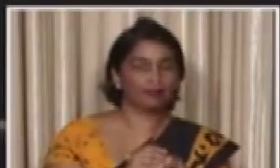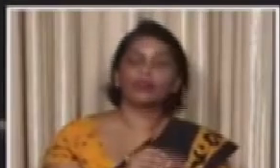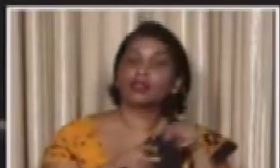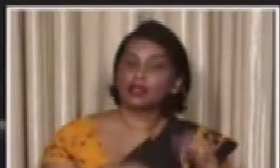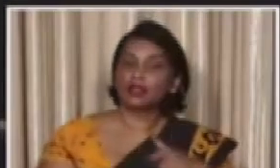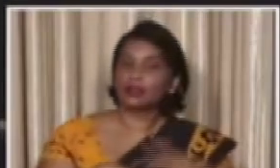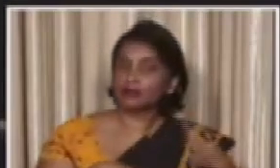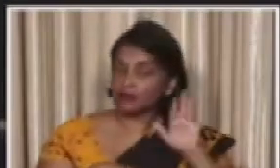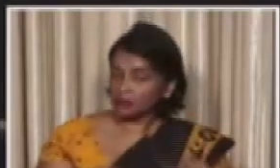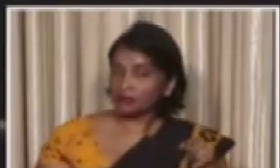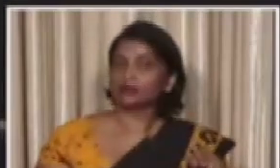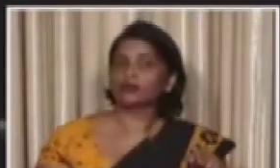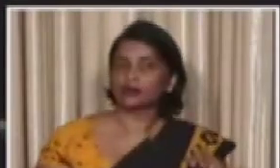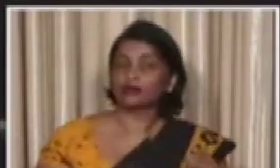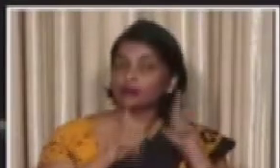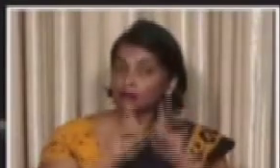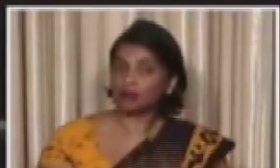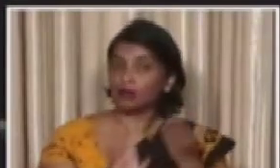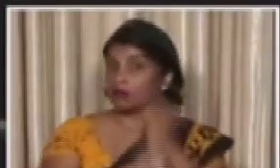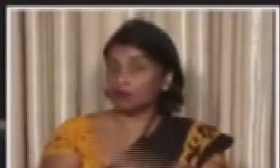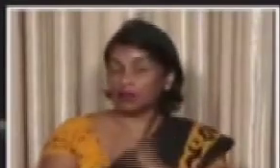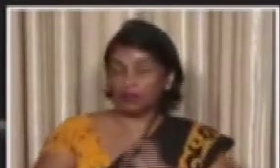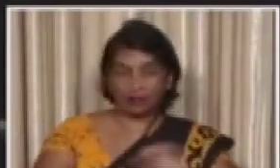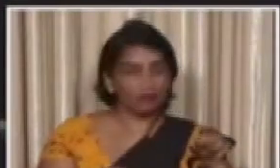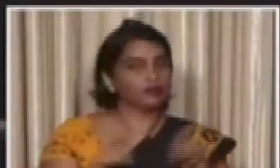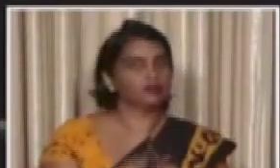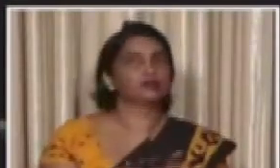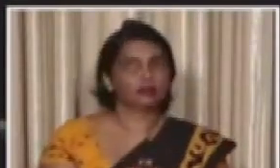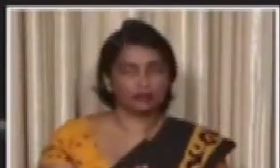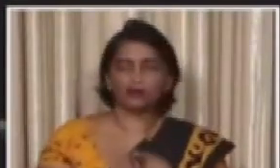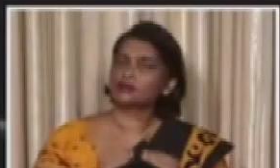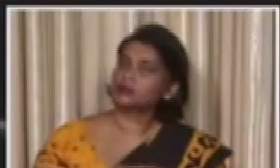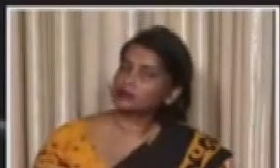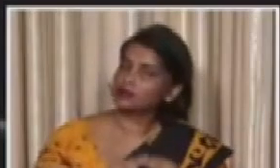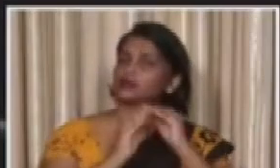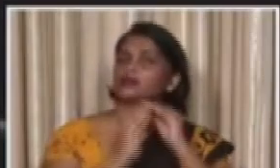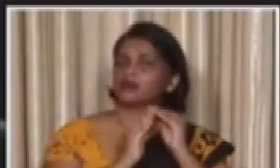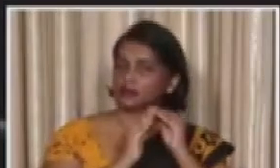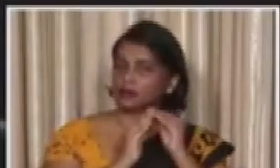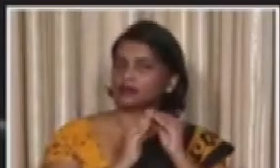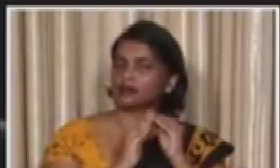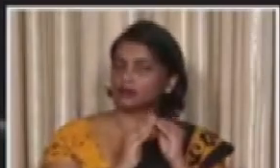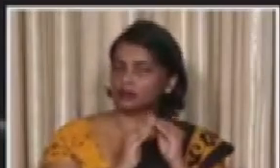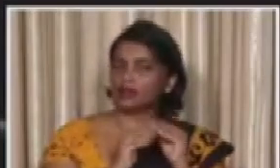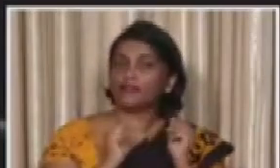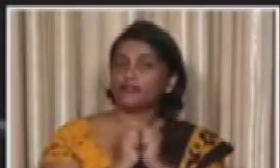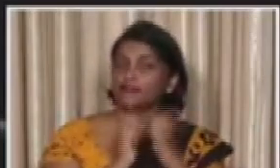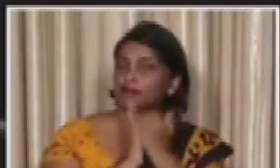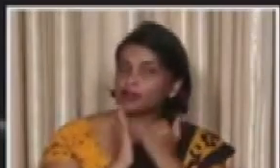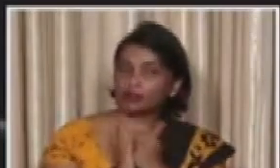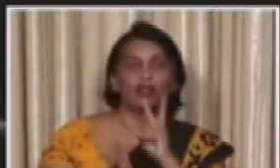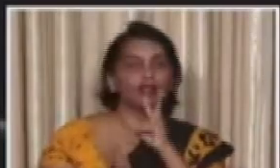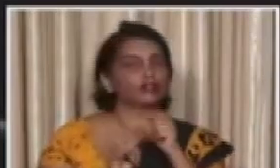කෙටි කාලය තුළ ඊට පෙර නොවූ ආකාරයේ සංවර්ධනයක්, වැඩසටහනක්